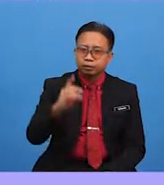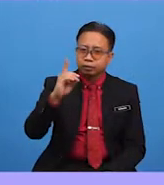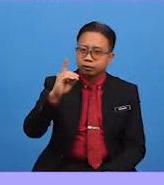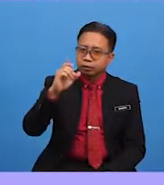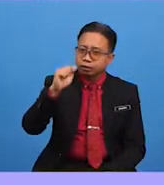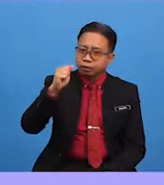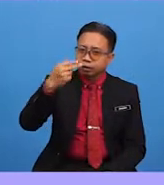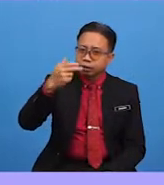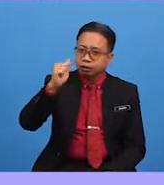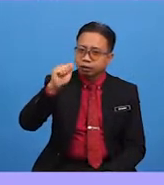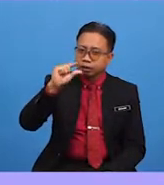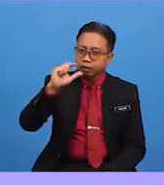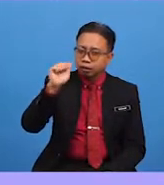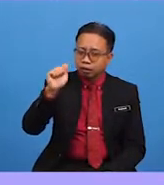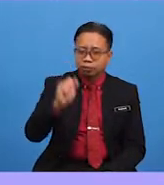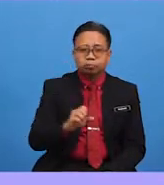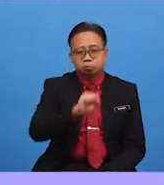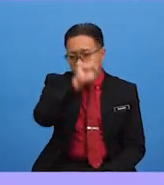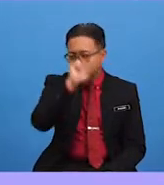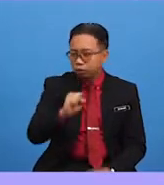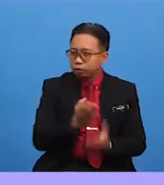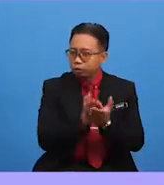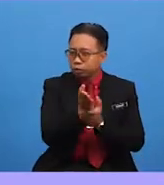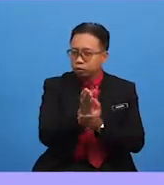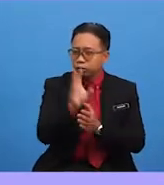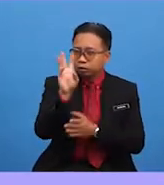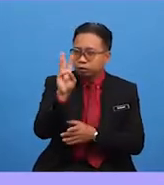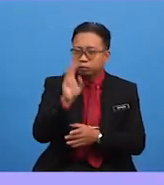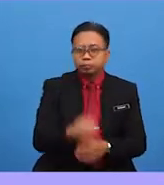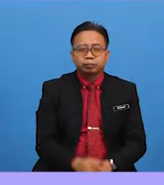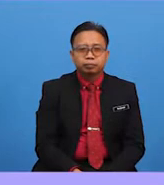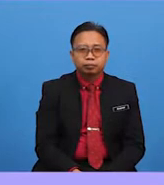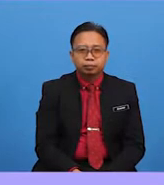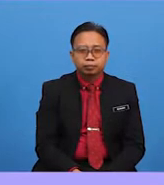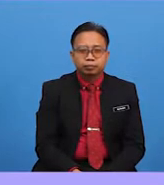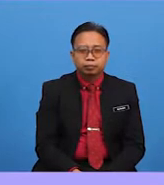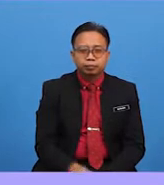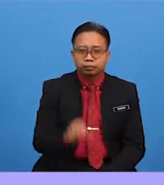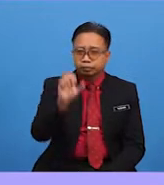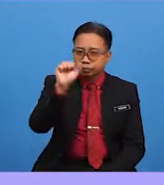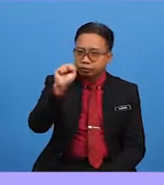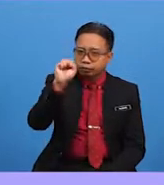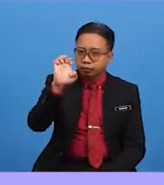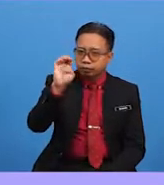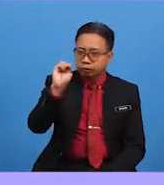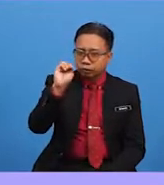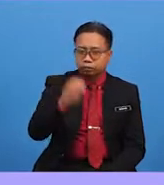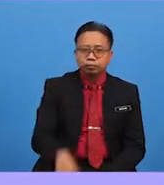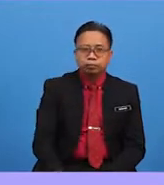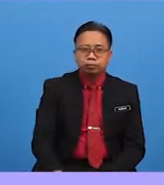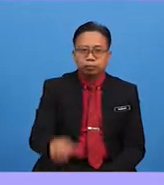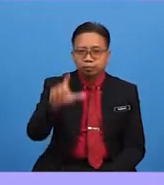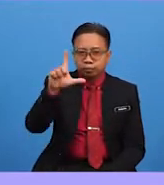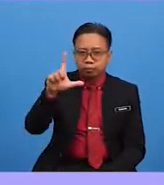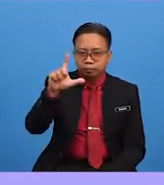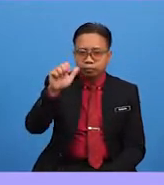Dahaga. Soalan yang seterusnya, yang keenam, sem lang bi.